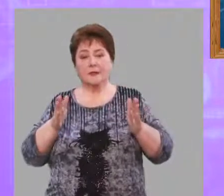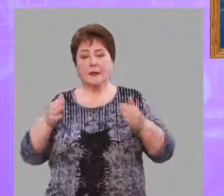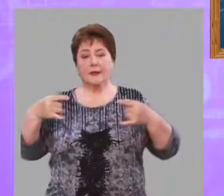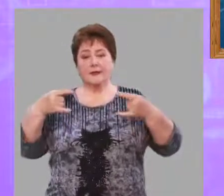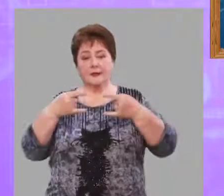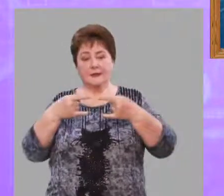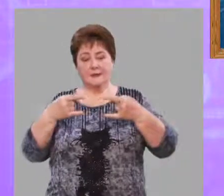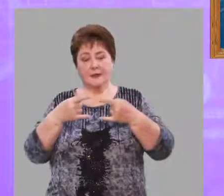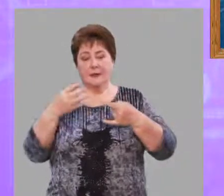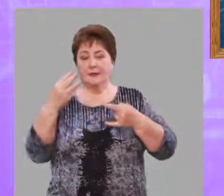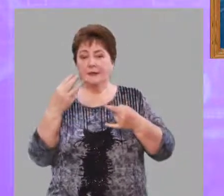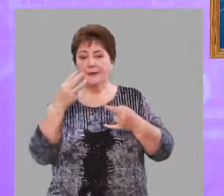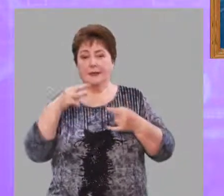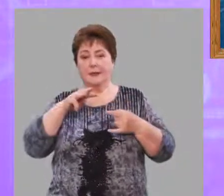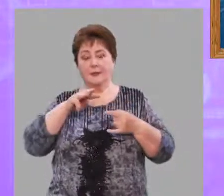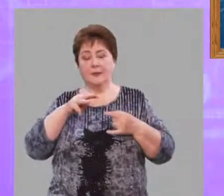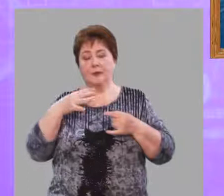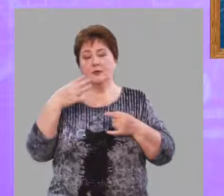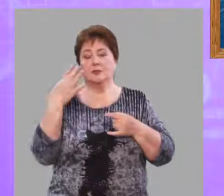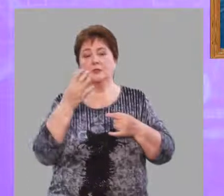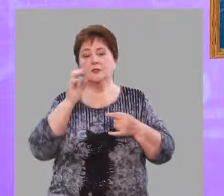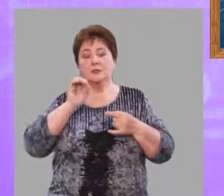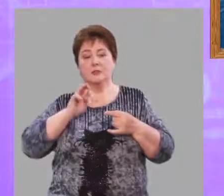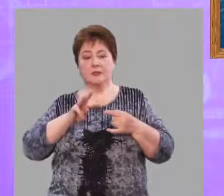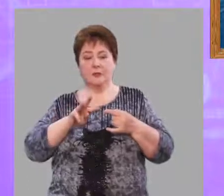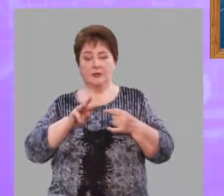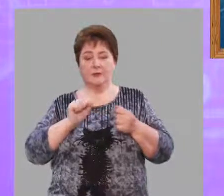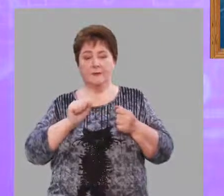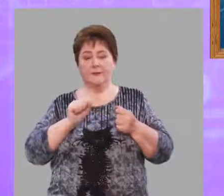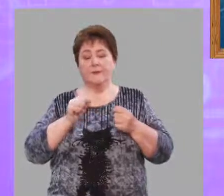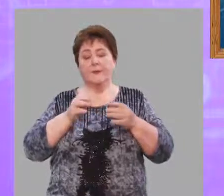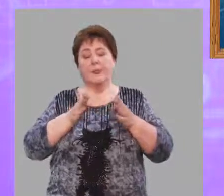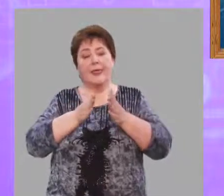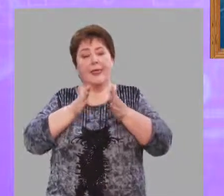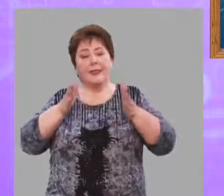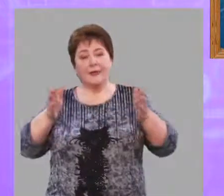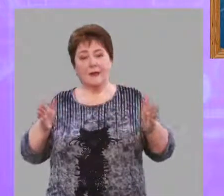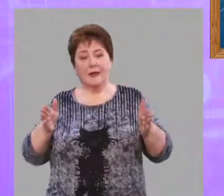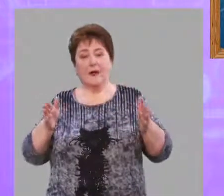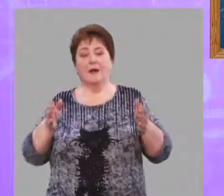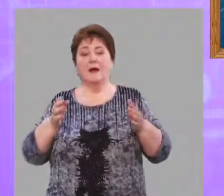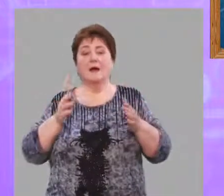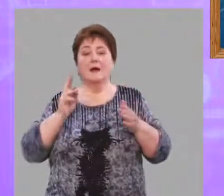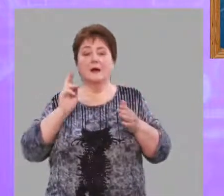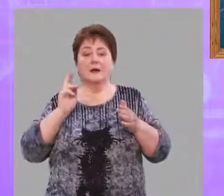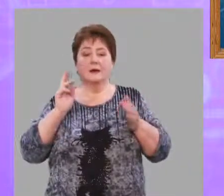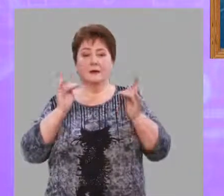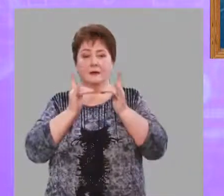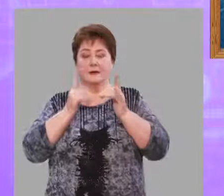телевизора – 3 метра, 4 сантиметра. Длина кровати – 1